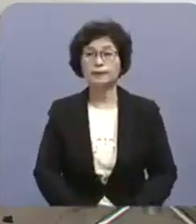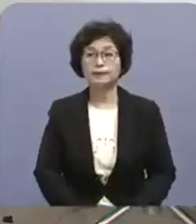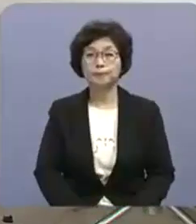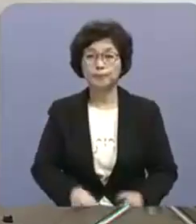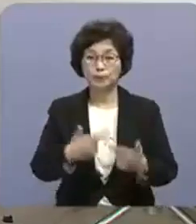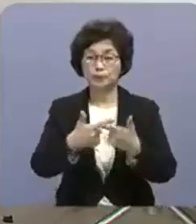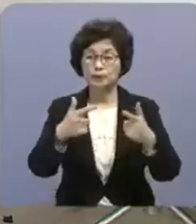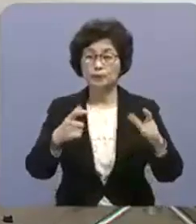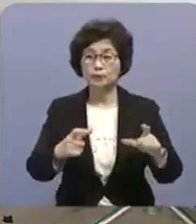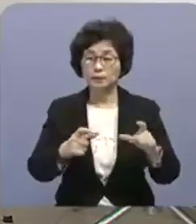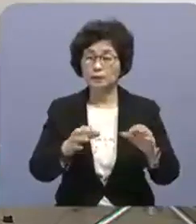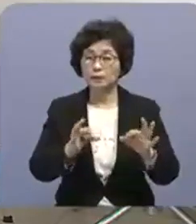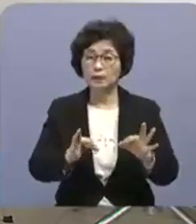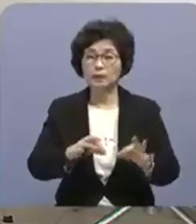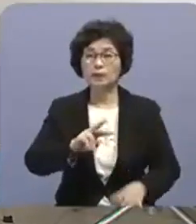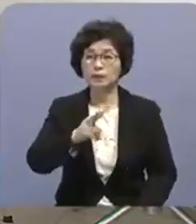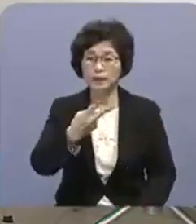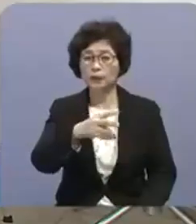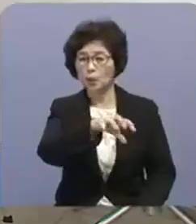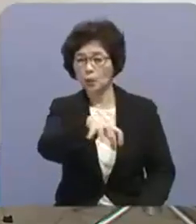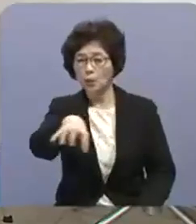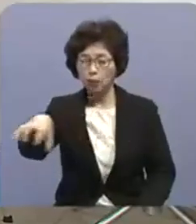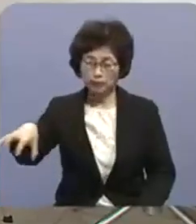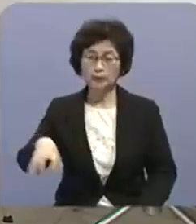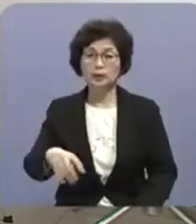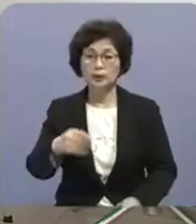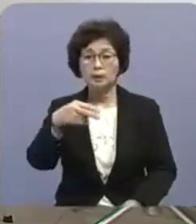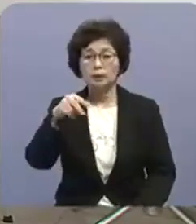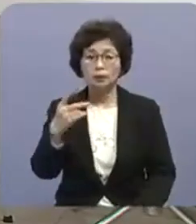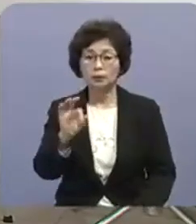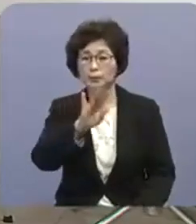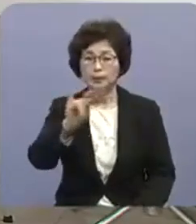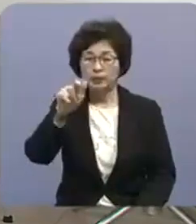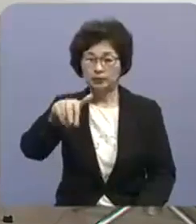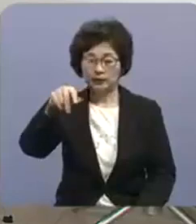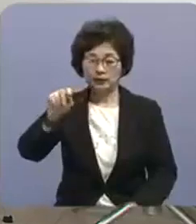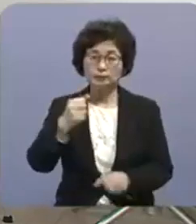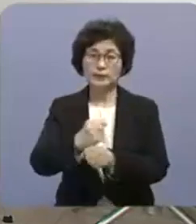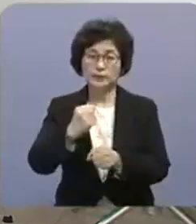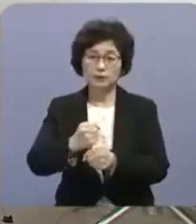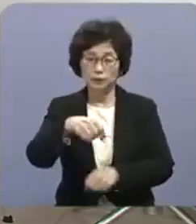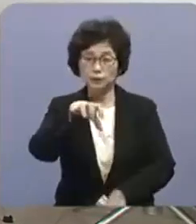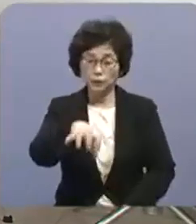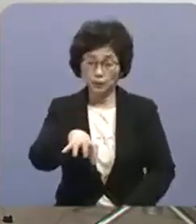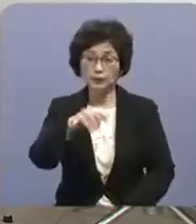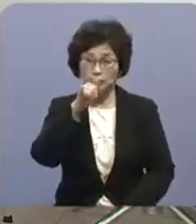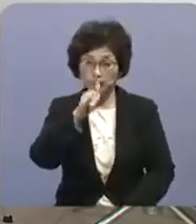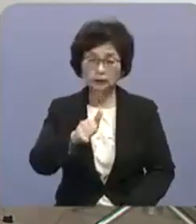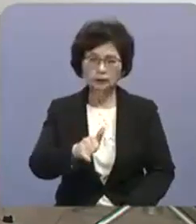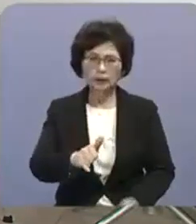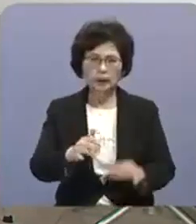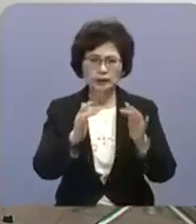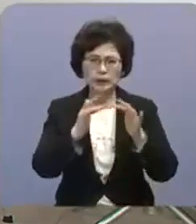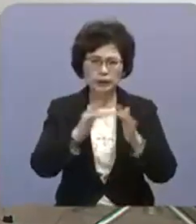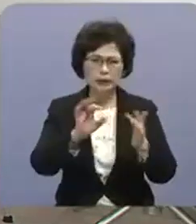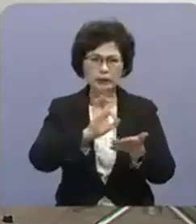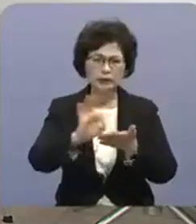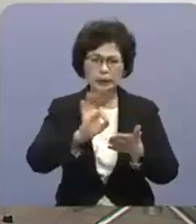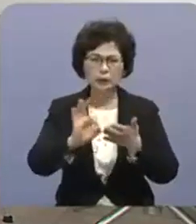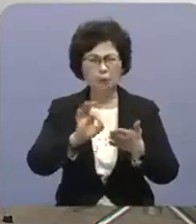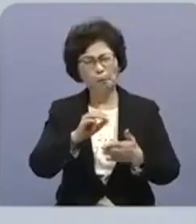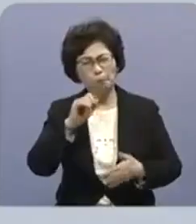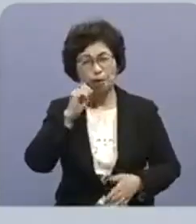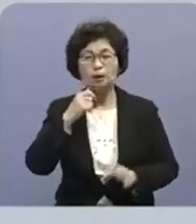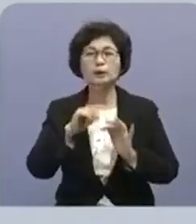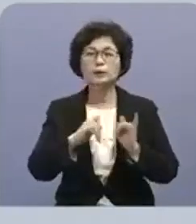부산은행 200여 개의 지점과 출장소에는 동백전 전용 창구가 마련돼 디지털에 익숙하지 않은 계층을 위한 서비스도